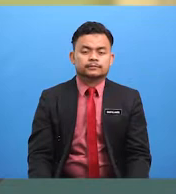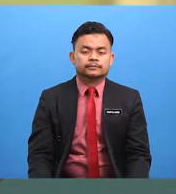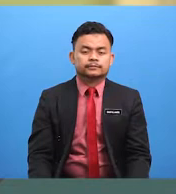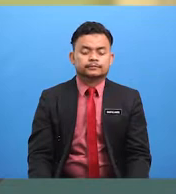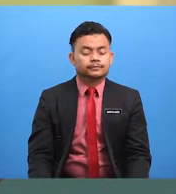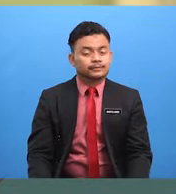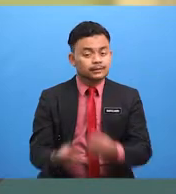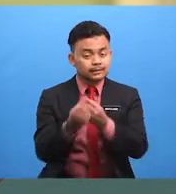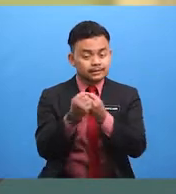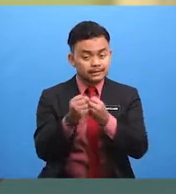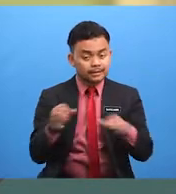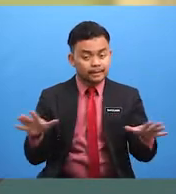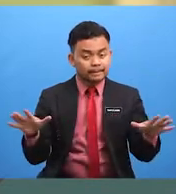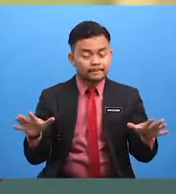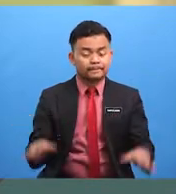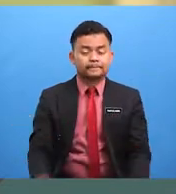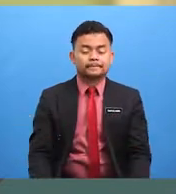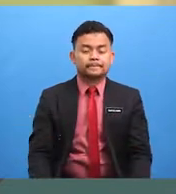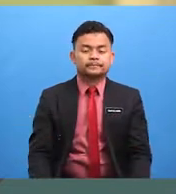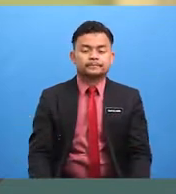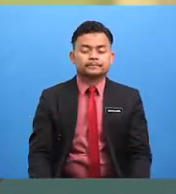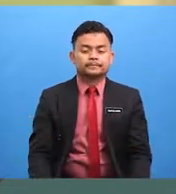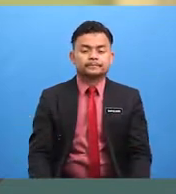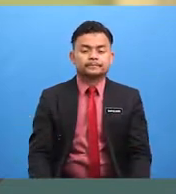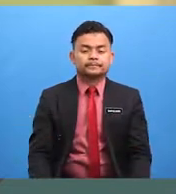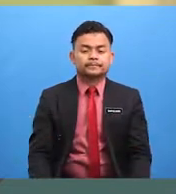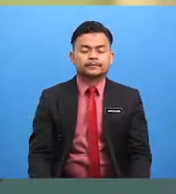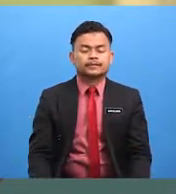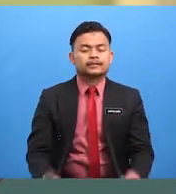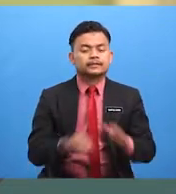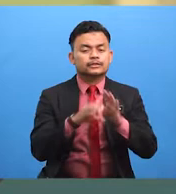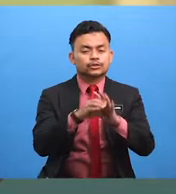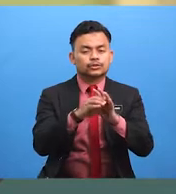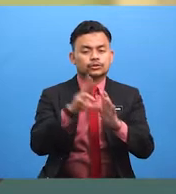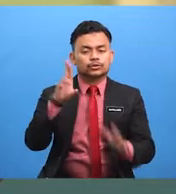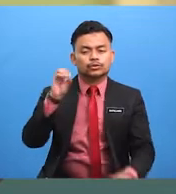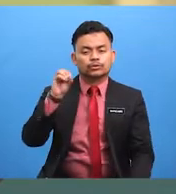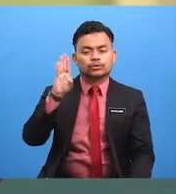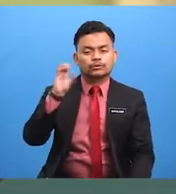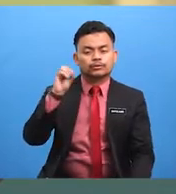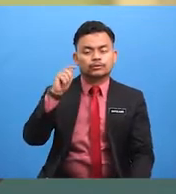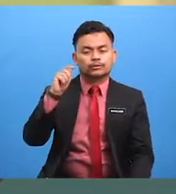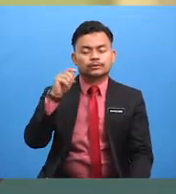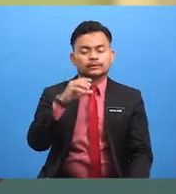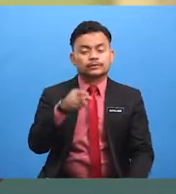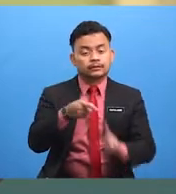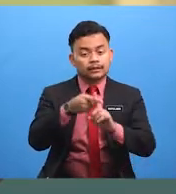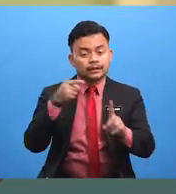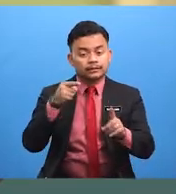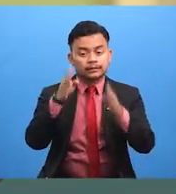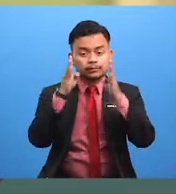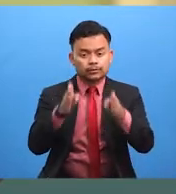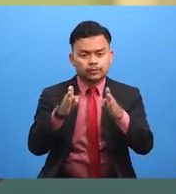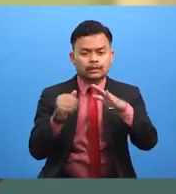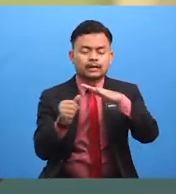Dah siap. Ini adalah contoh rekaan robot dari bongkah asas. Saya